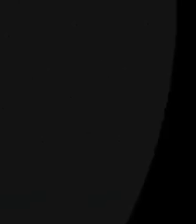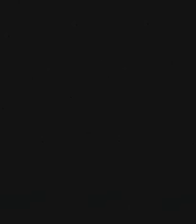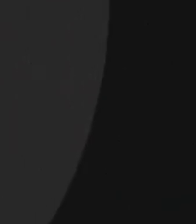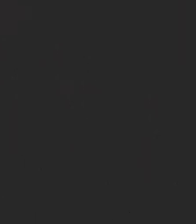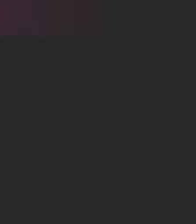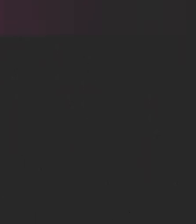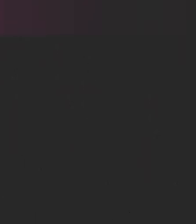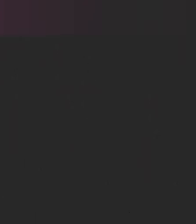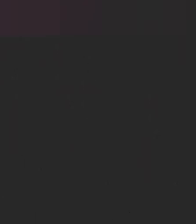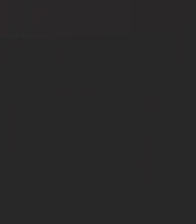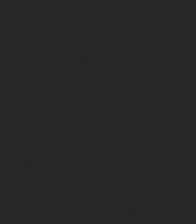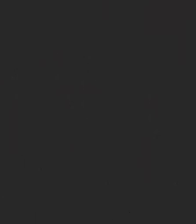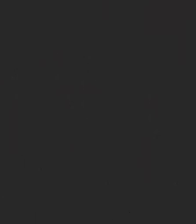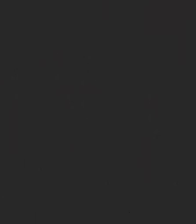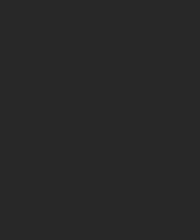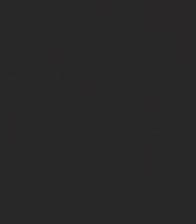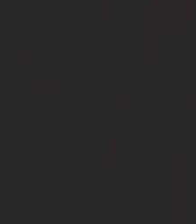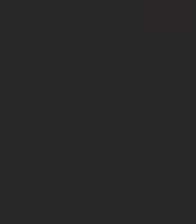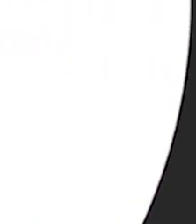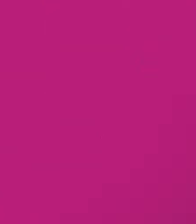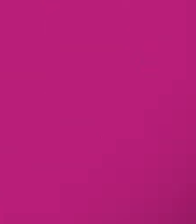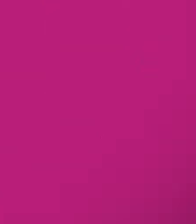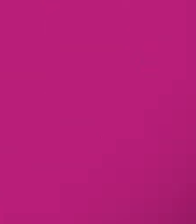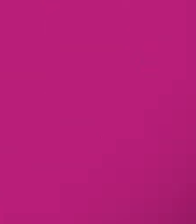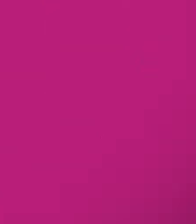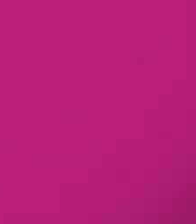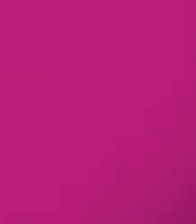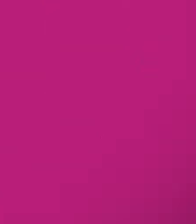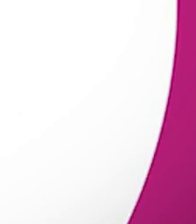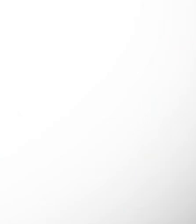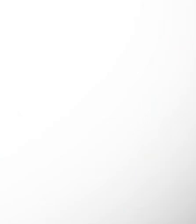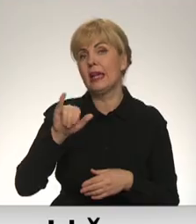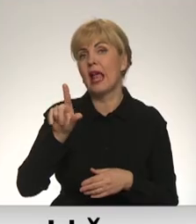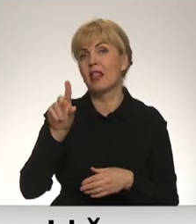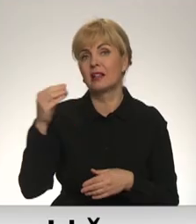Re! Viss ēters ir te!